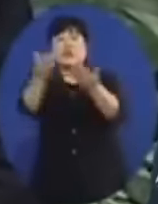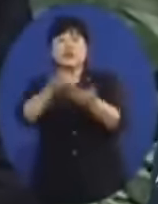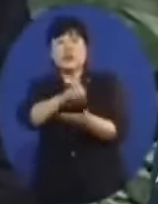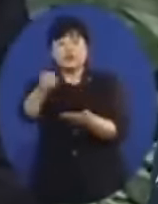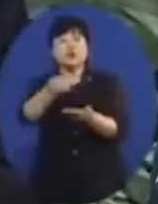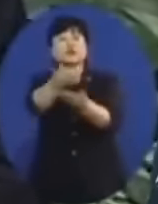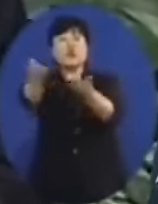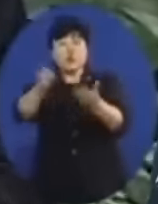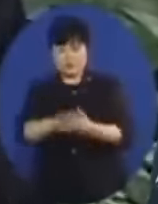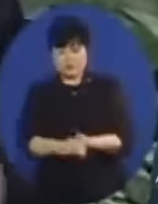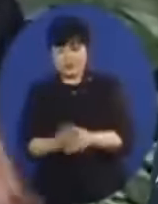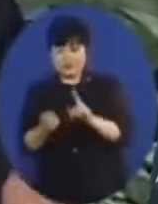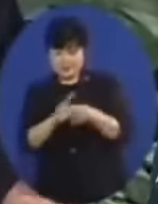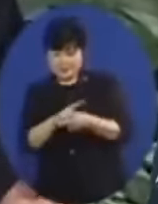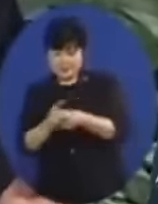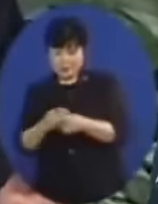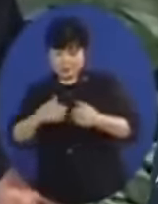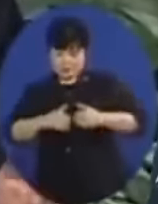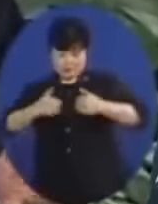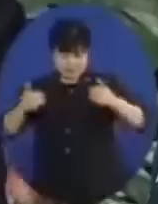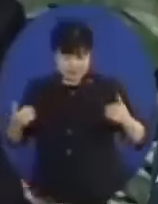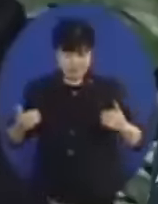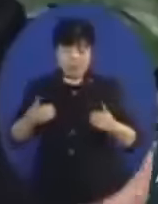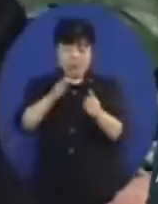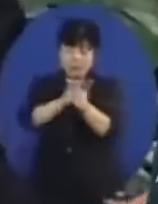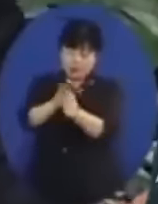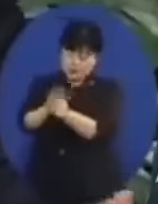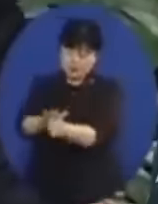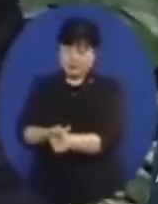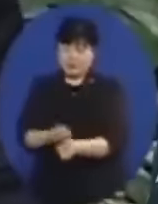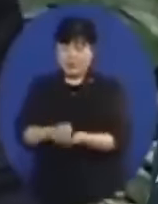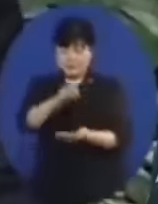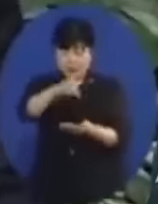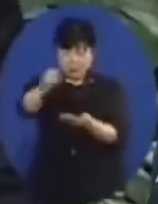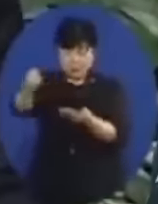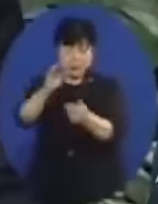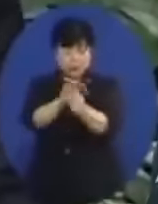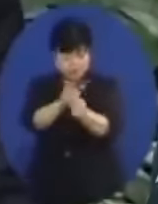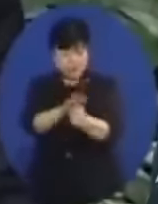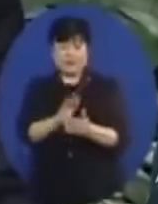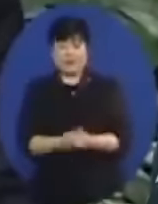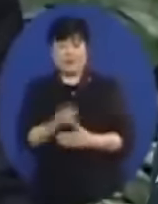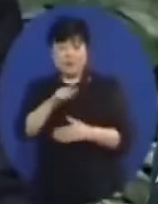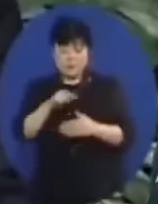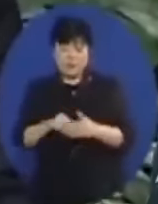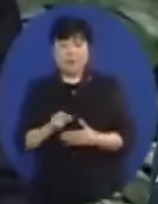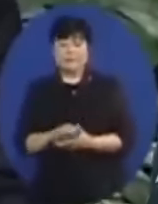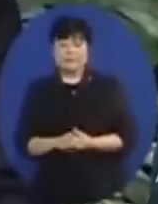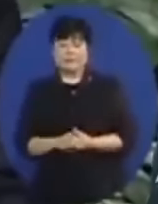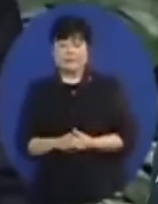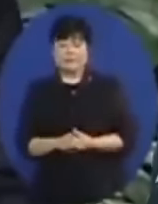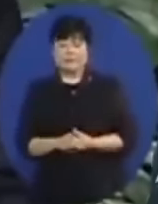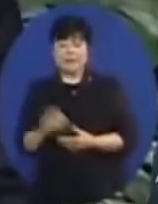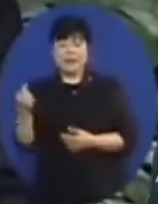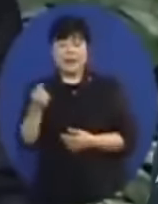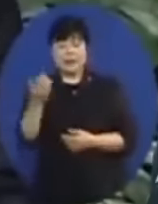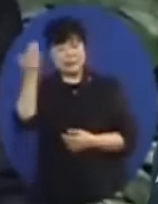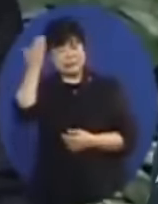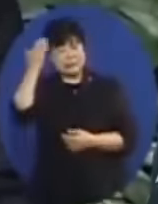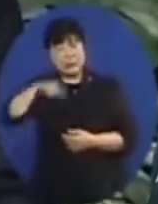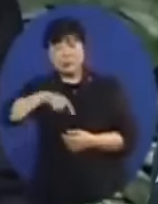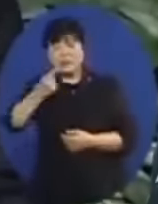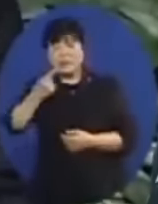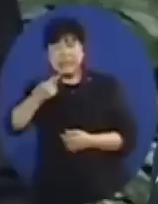살자. 서로 열린 마음을 가지고 나누면서 살자는 것입니다. 마음을 낮은 데 주며 지혜 있는 채 하지 말아야